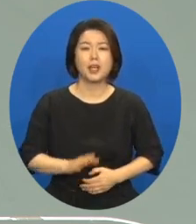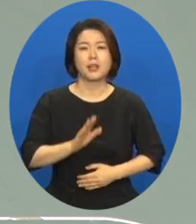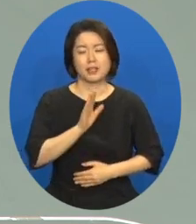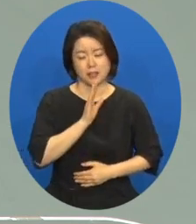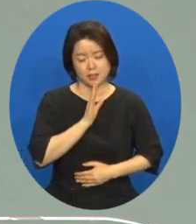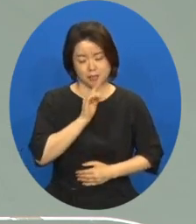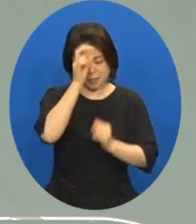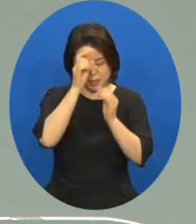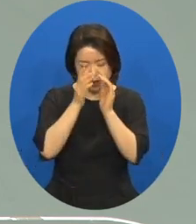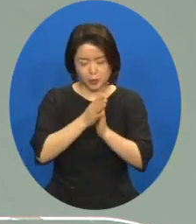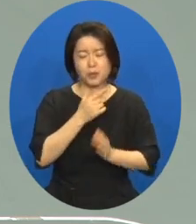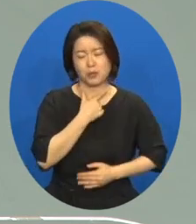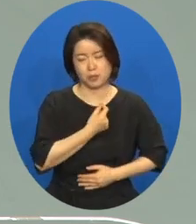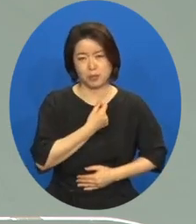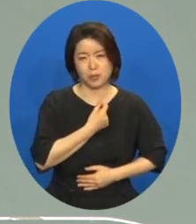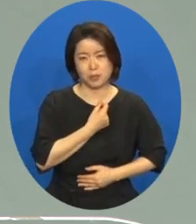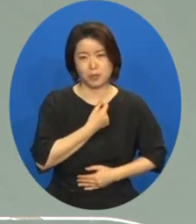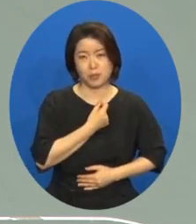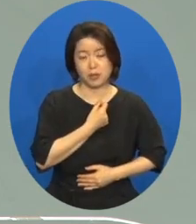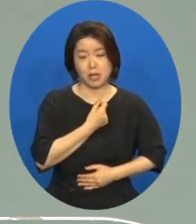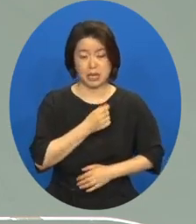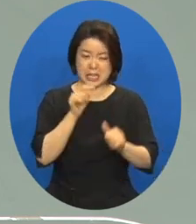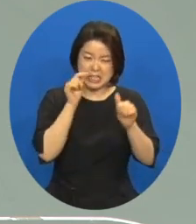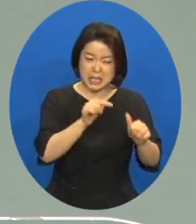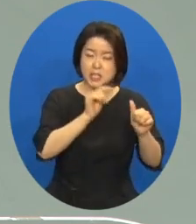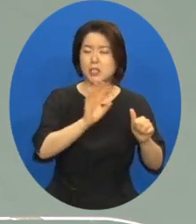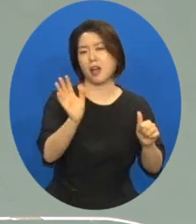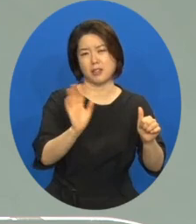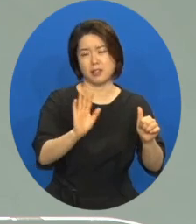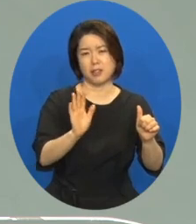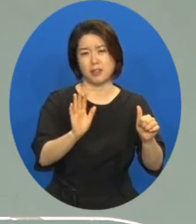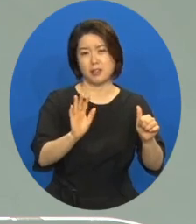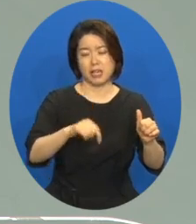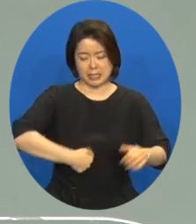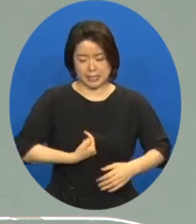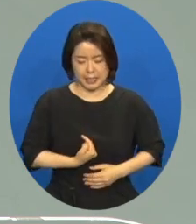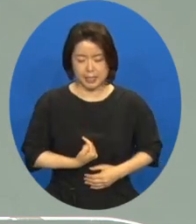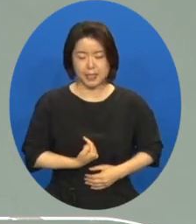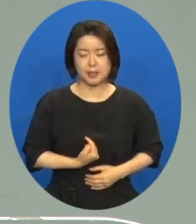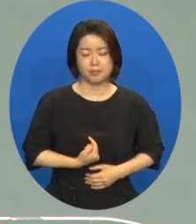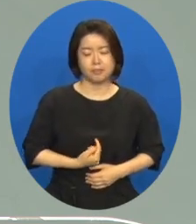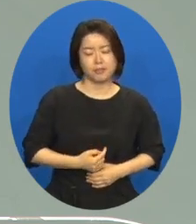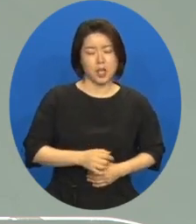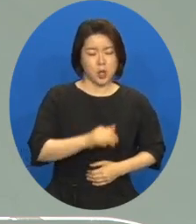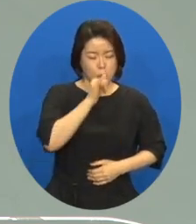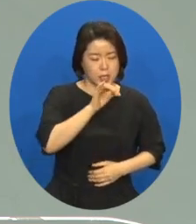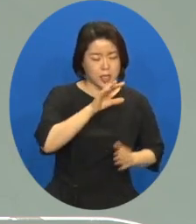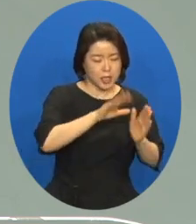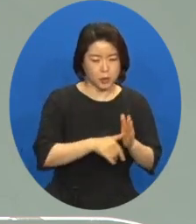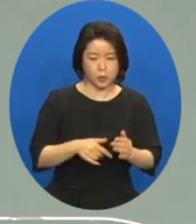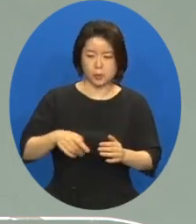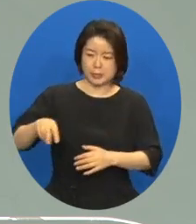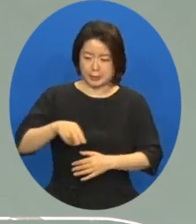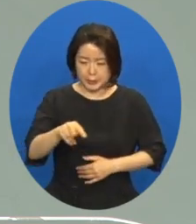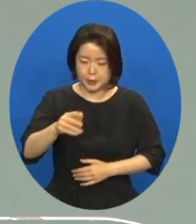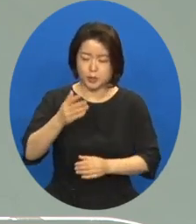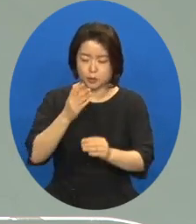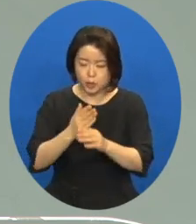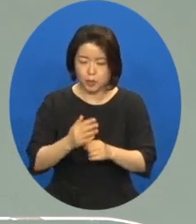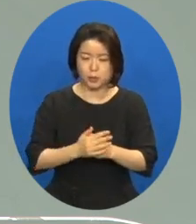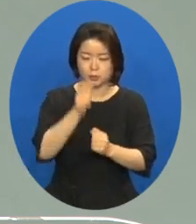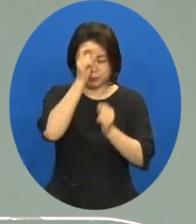정말 기도하고 싶은 거예요. 기도를 하라 말라 할 것도 없이 혼자 있어도 기도하고 싶고 길을 가다가도 기도하고